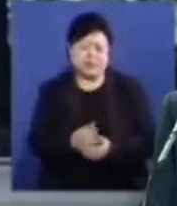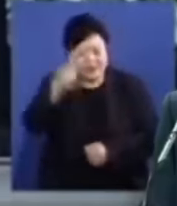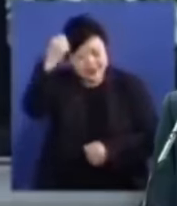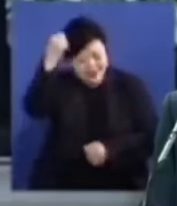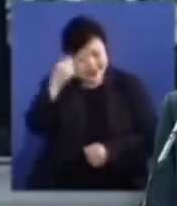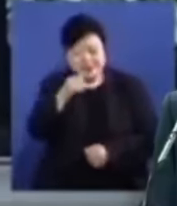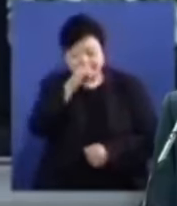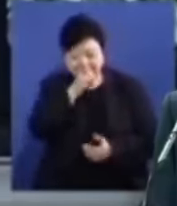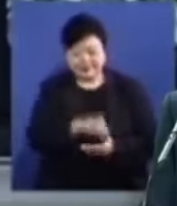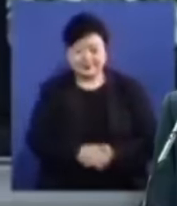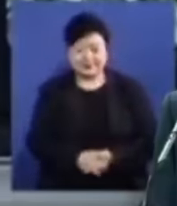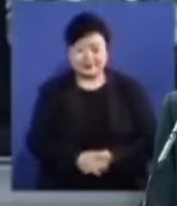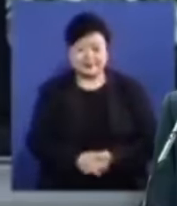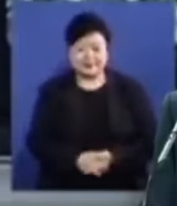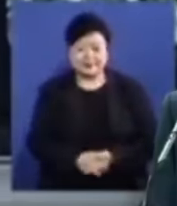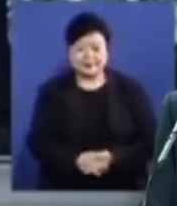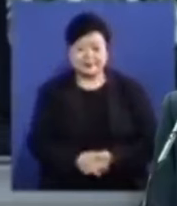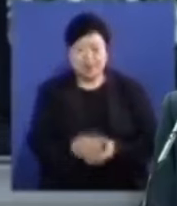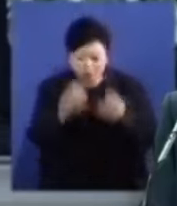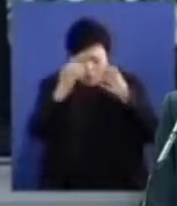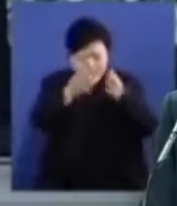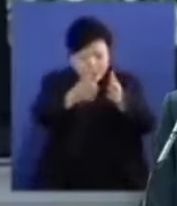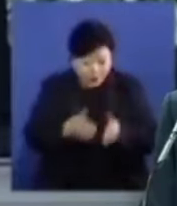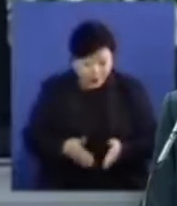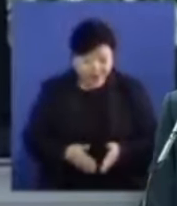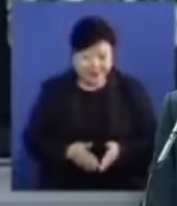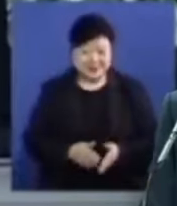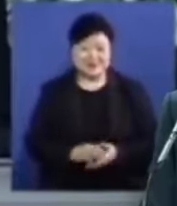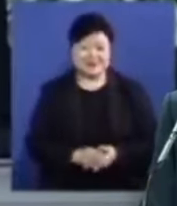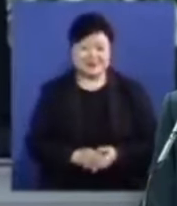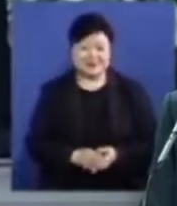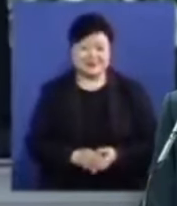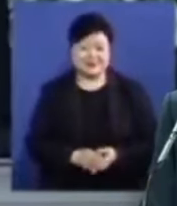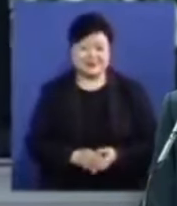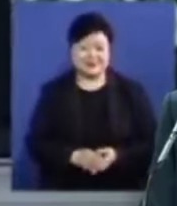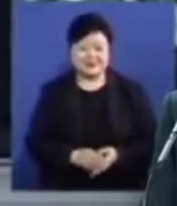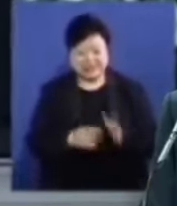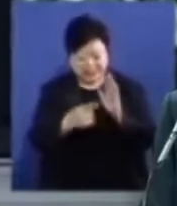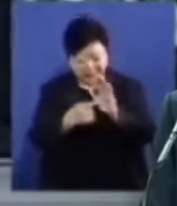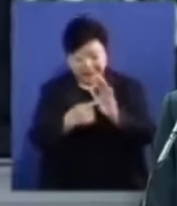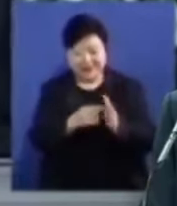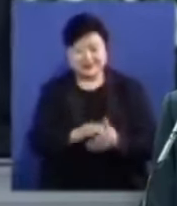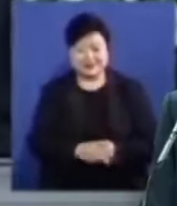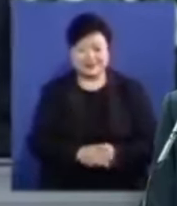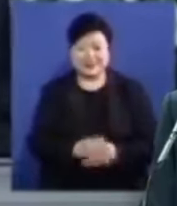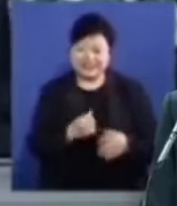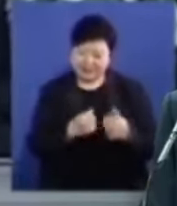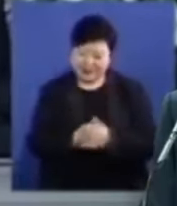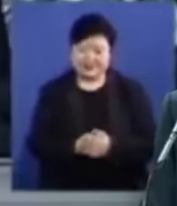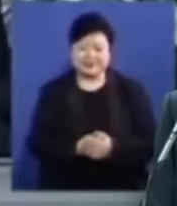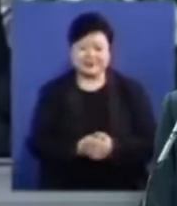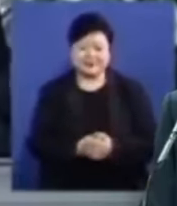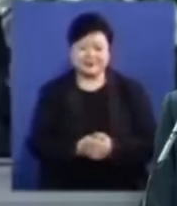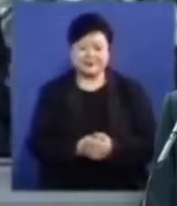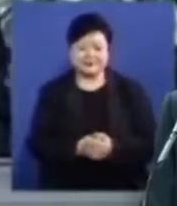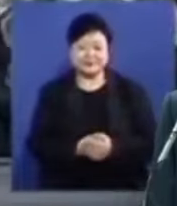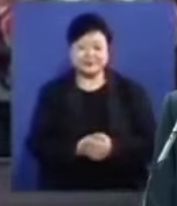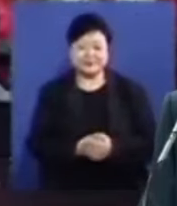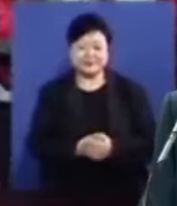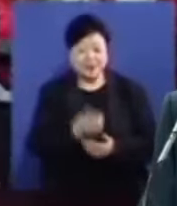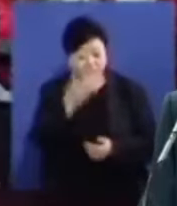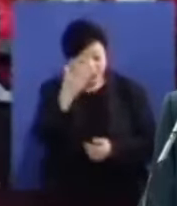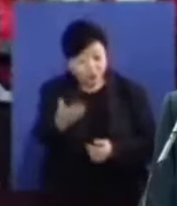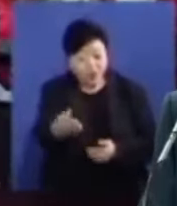마라. 그 고생을 통해서 너희가 남았다. 그래서